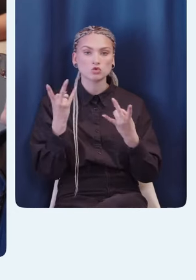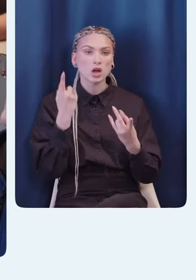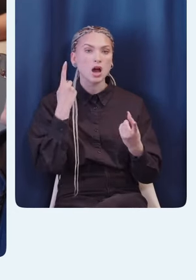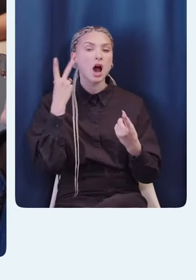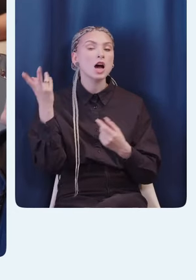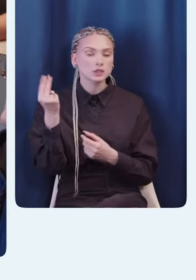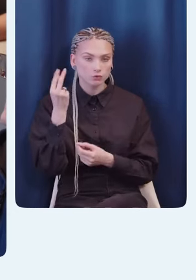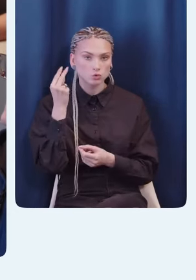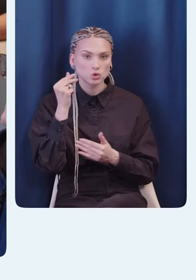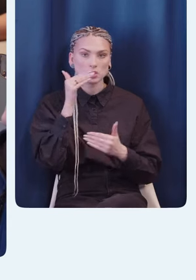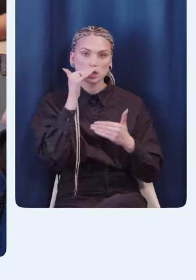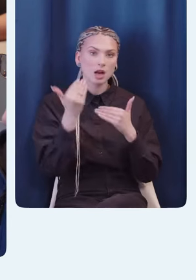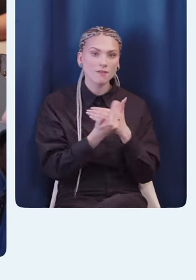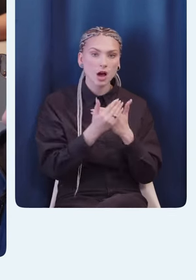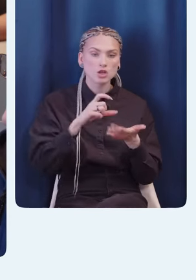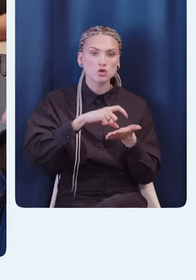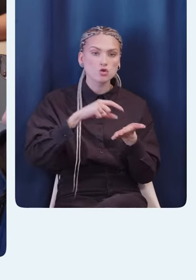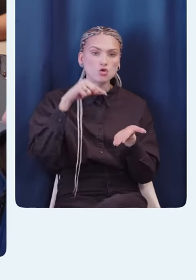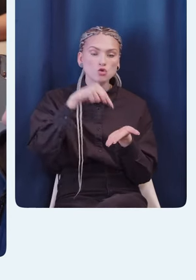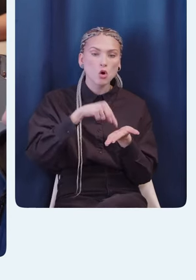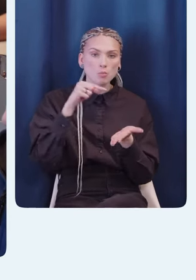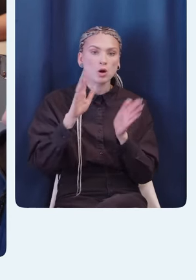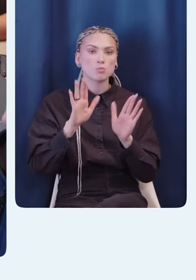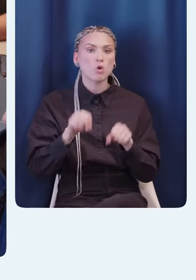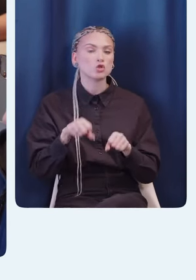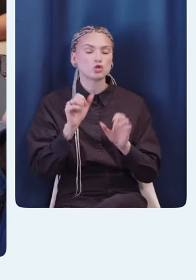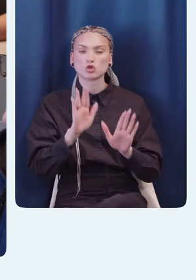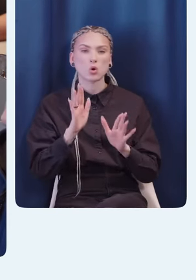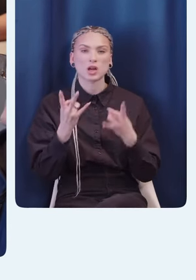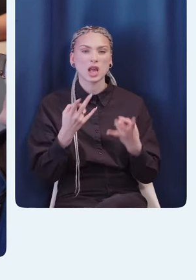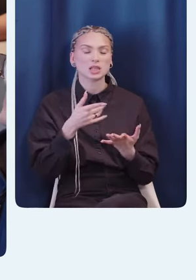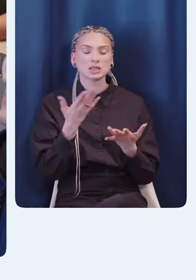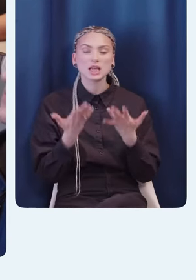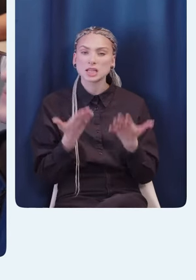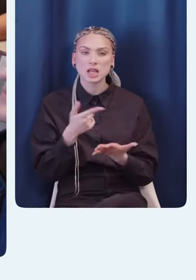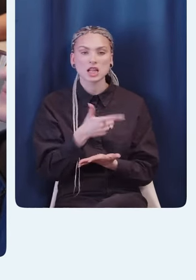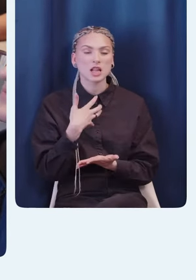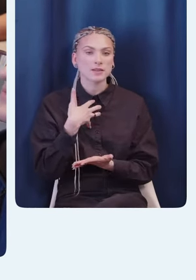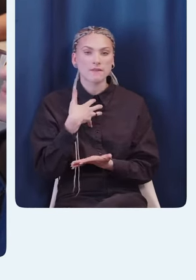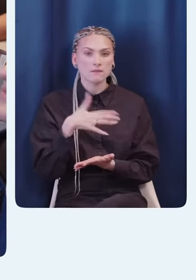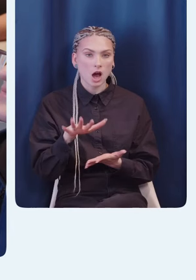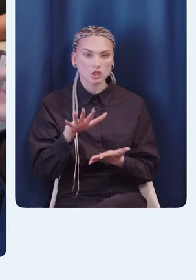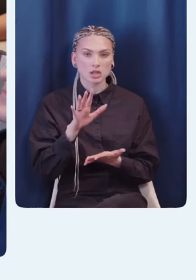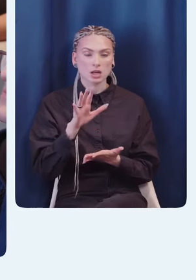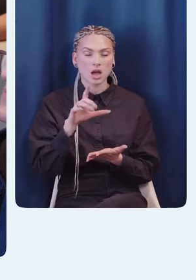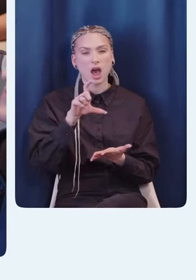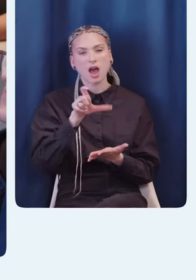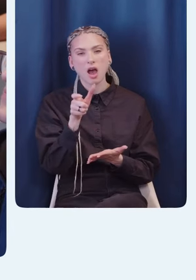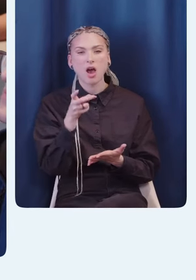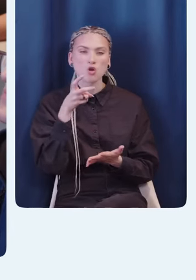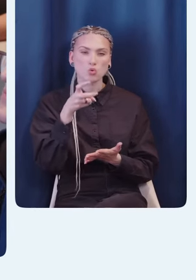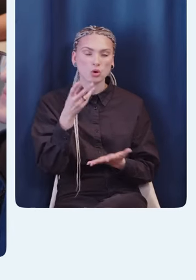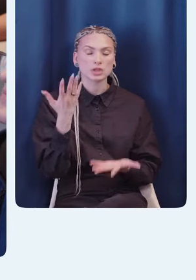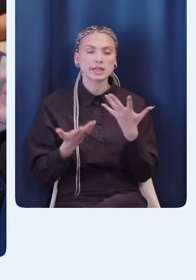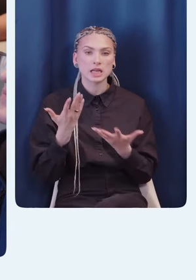есть скрывать кнопки можно только, если они являются какими-то незначимыми декоративными иконками, или же